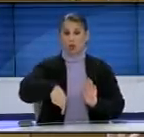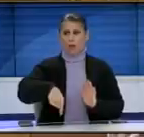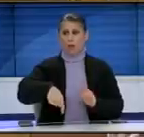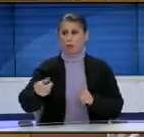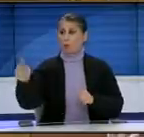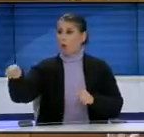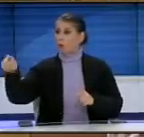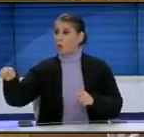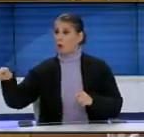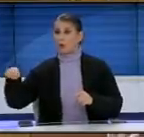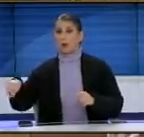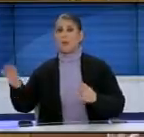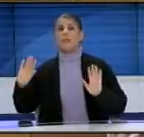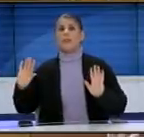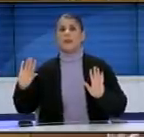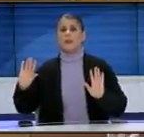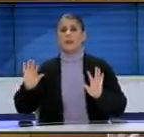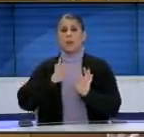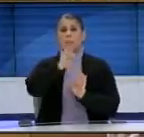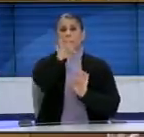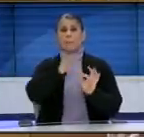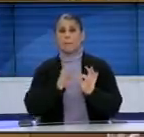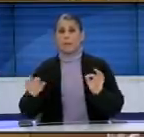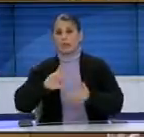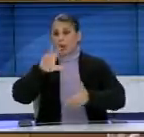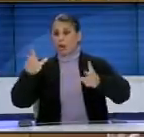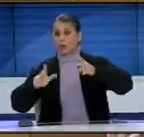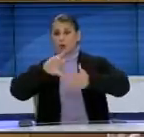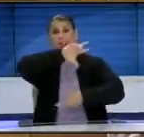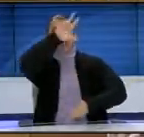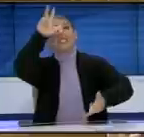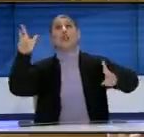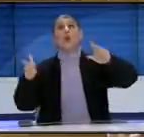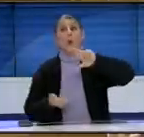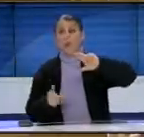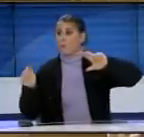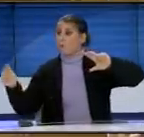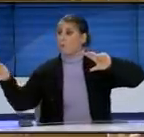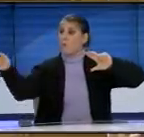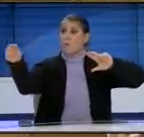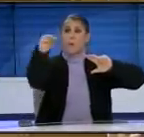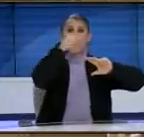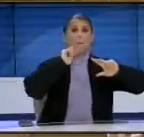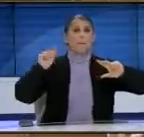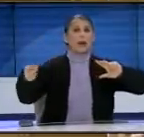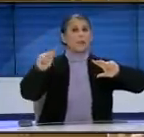Δεν έχει άλλη βαρύτητα σε άλλα μήκη και πλάτη γεωγραφικά του πλανήτη το διεθνές δίκαιο.